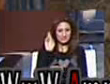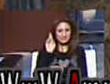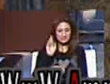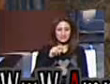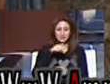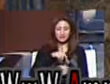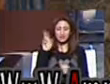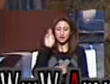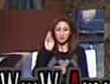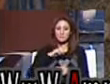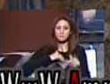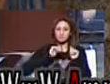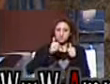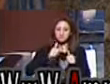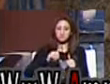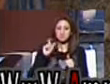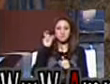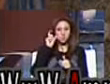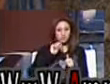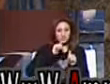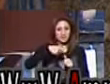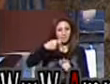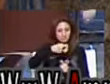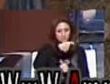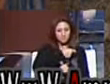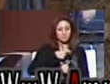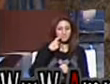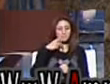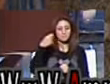مسيحي مصر وشاركهم مسلموها بتقديم